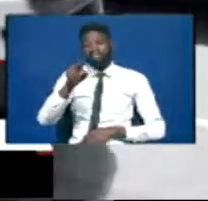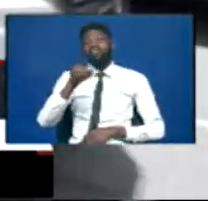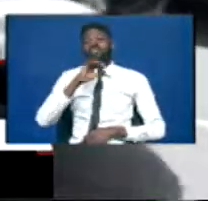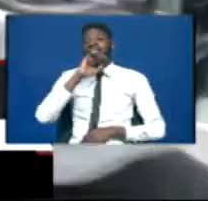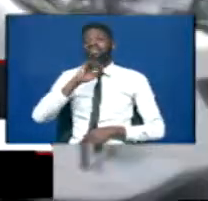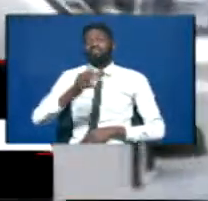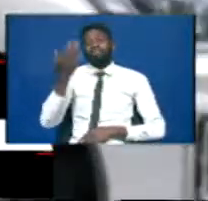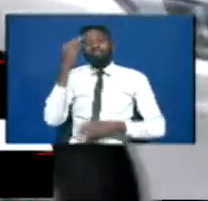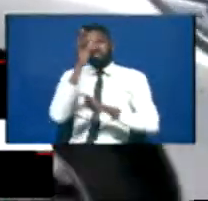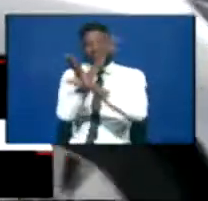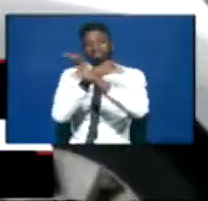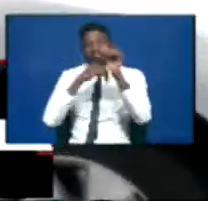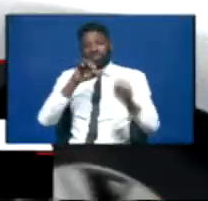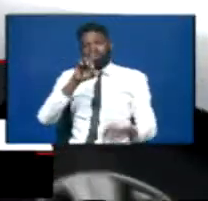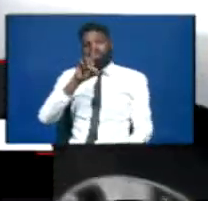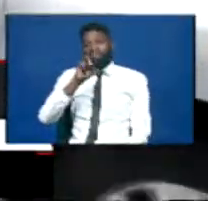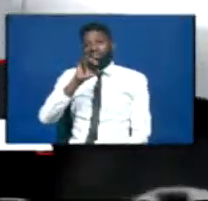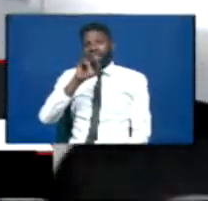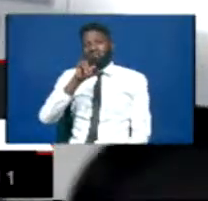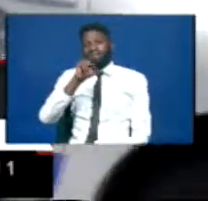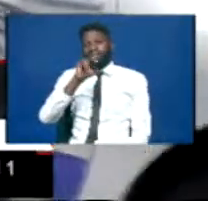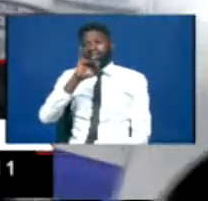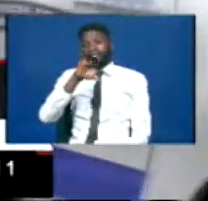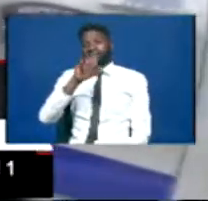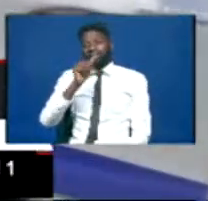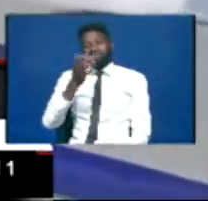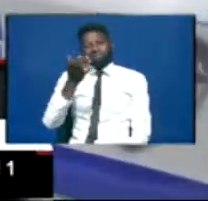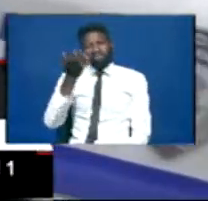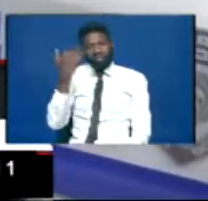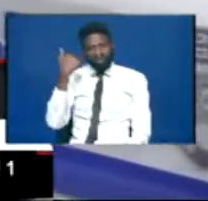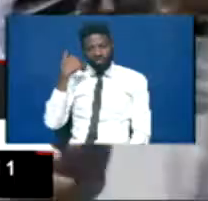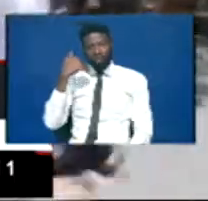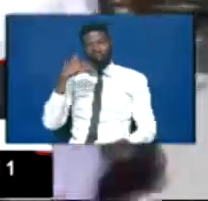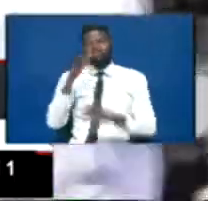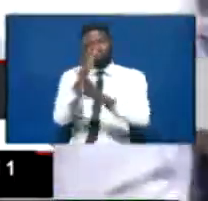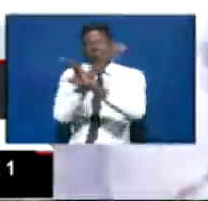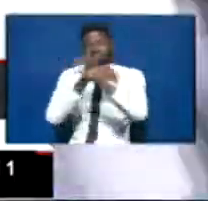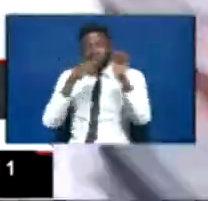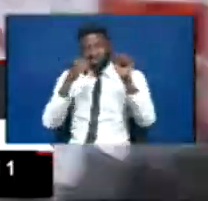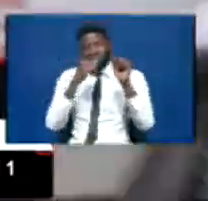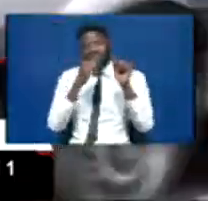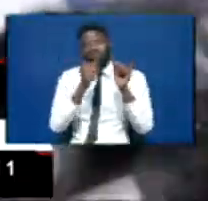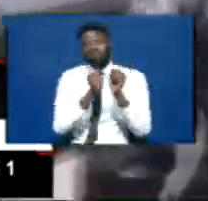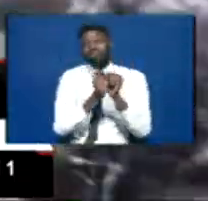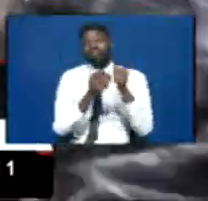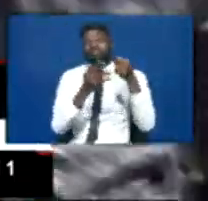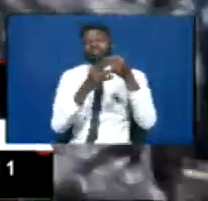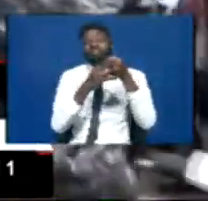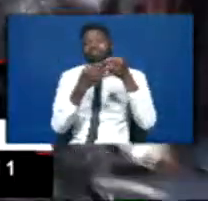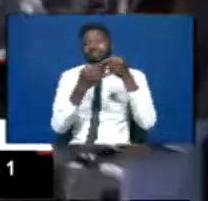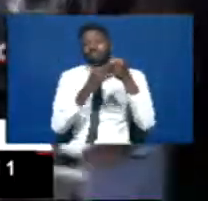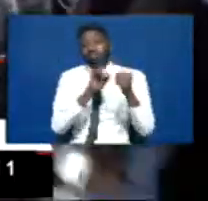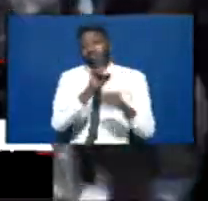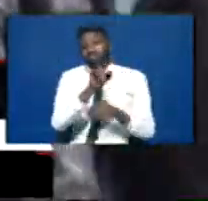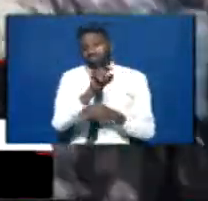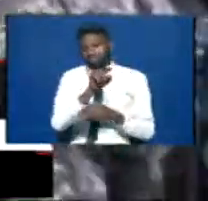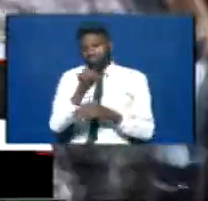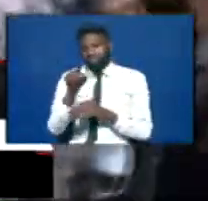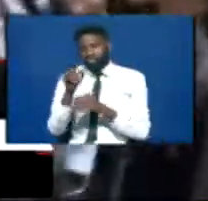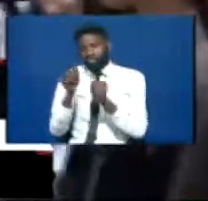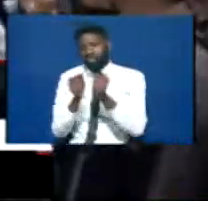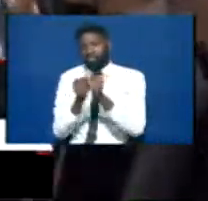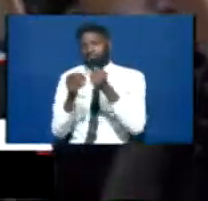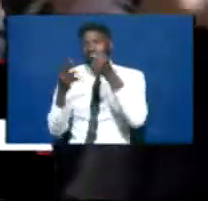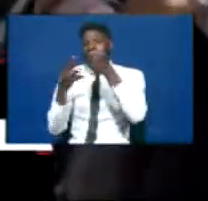Salvador Jorge Blanco, aliyetawala nchi hiyo ya Caribbean baina ya mwaka 1982 na mwaka